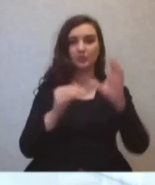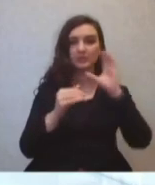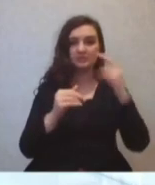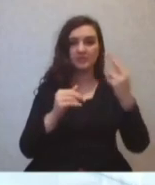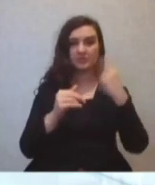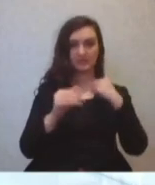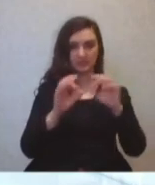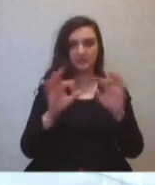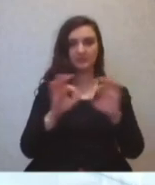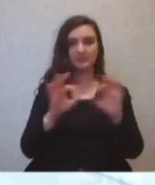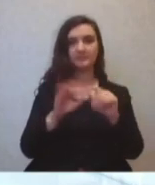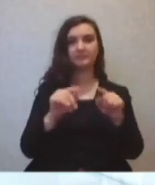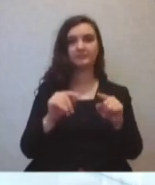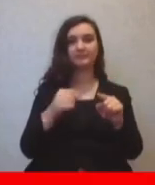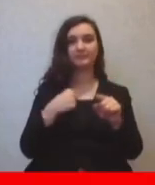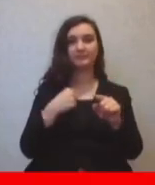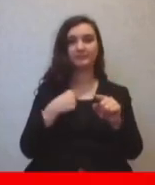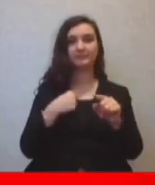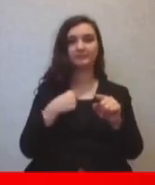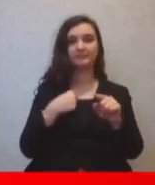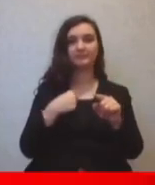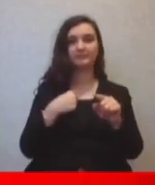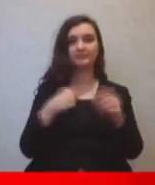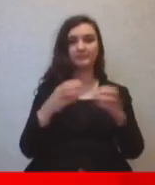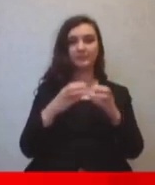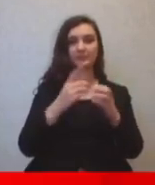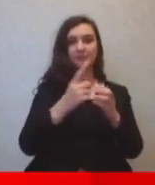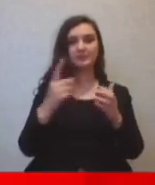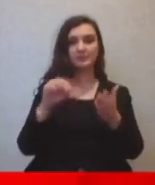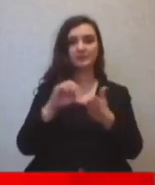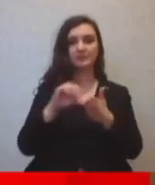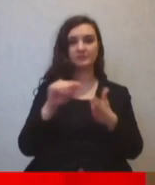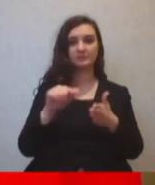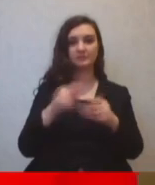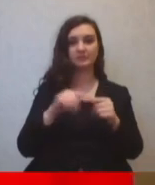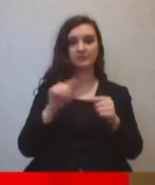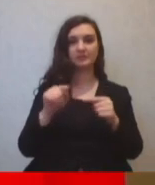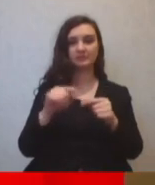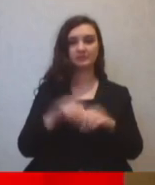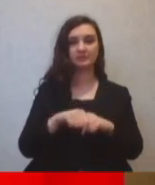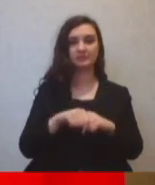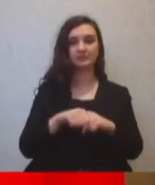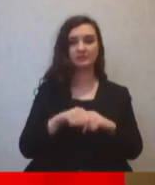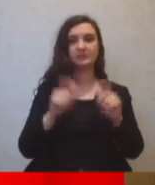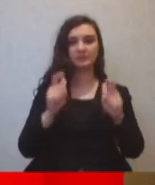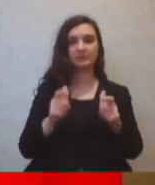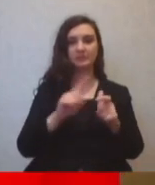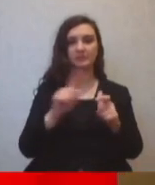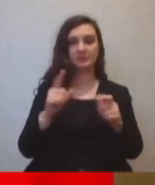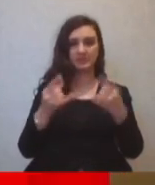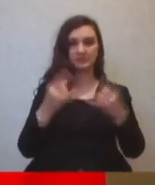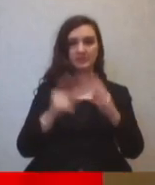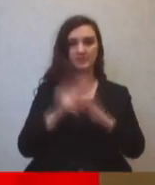ჩვენ საუბარს ჩვენი გუნდის ერთ-ერთი წევრი, ის დამეთანხმება, რომ